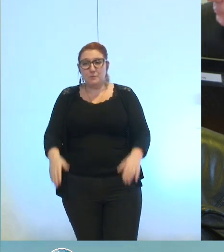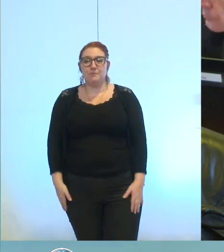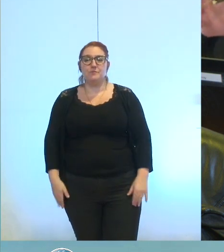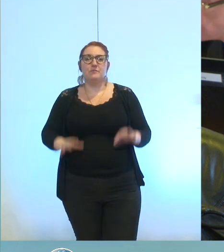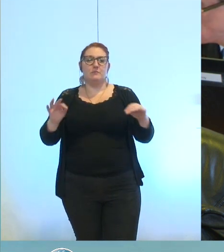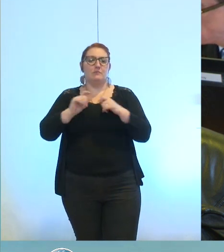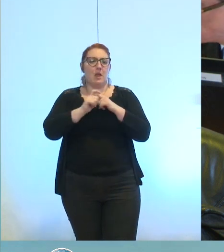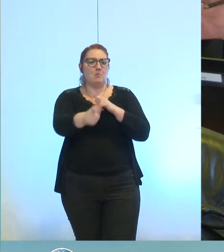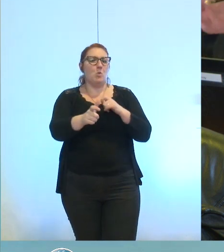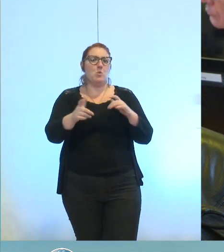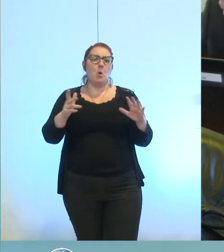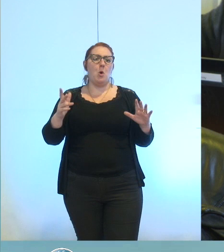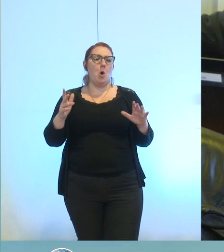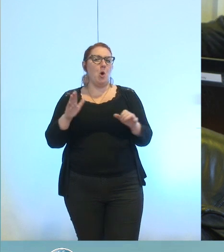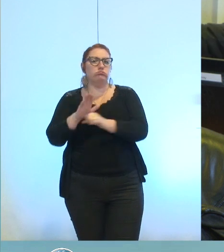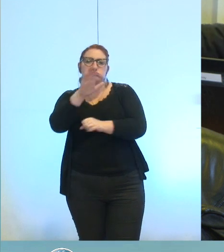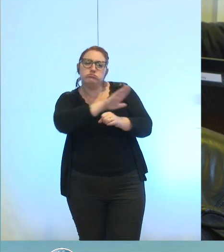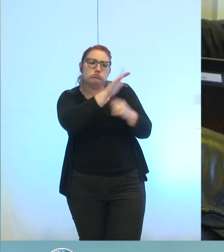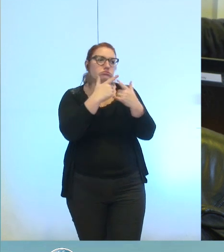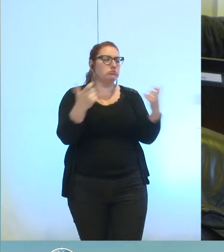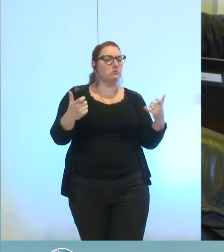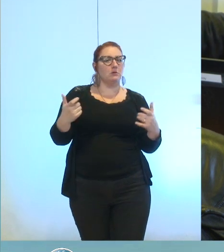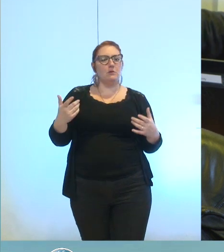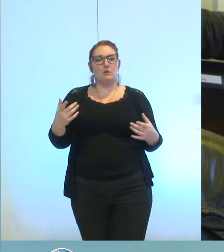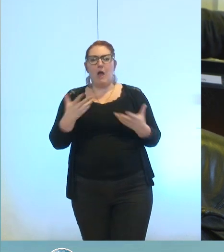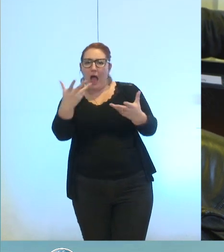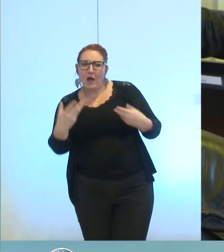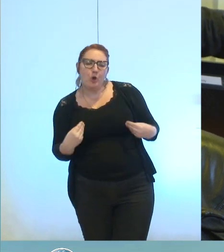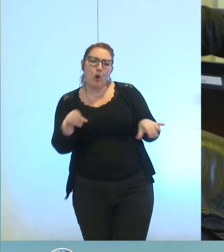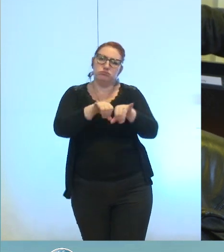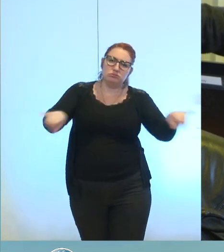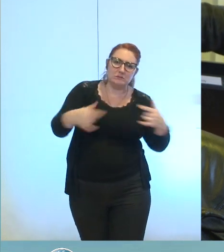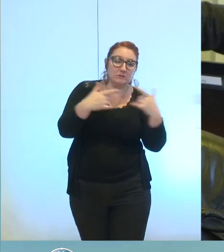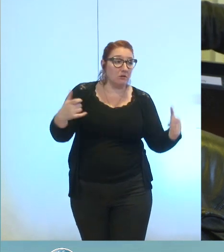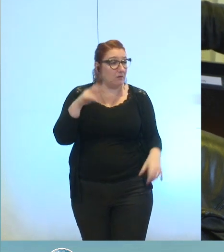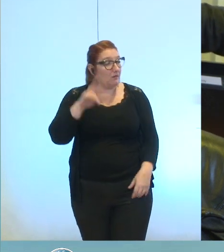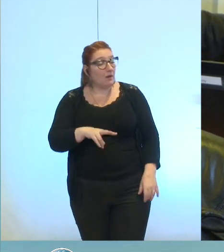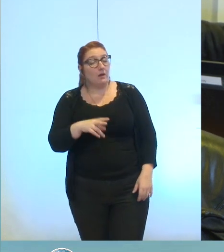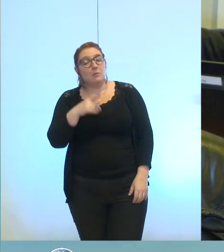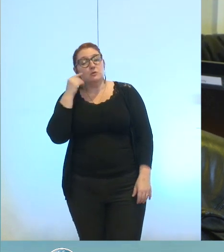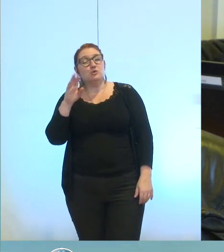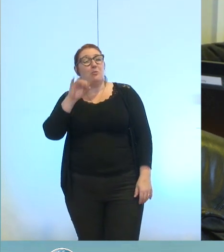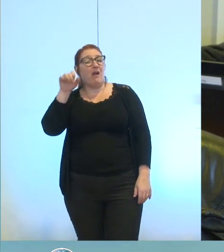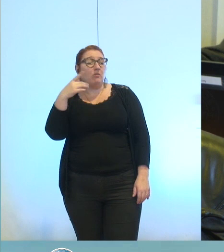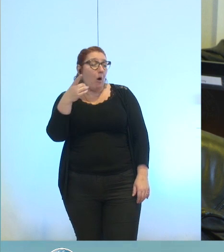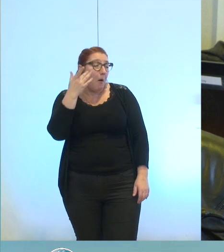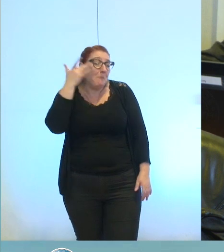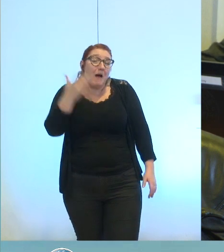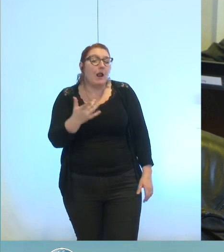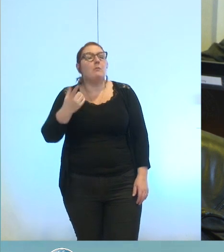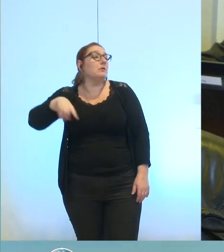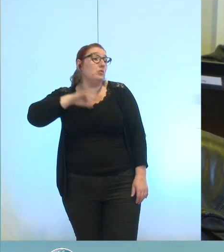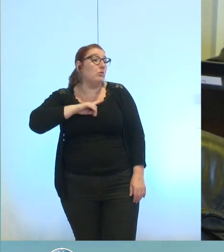il est malin Olivier bertrin mais on avait pas besoin de l'entendre pour le savoir en fait ce qu'il dit c'est que on